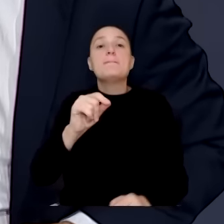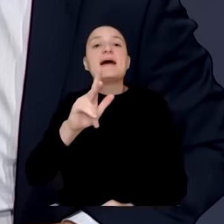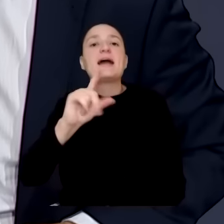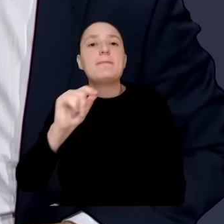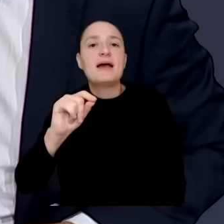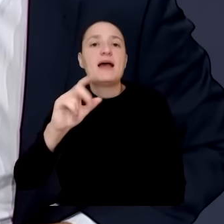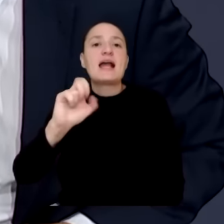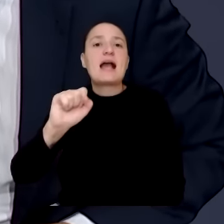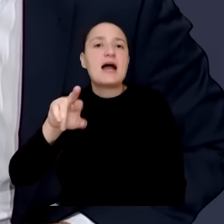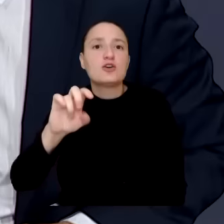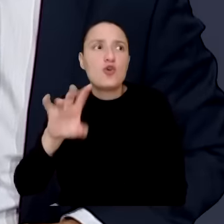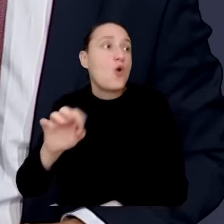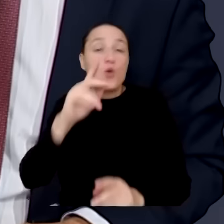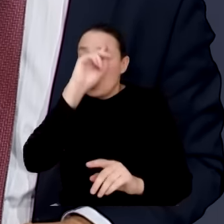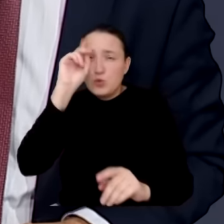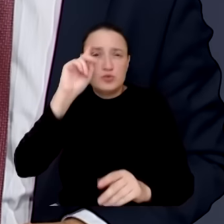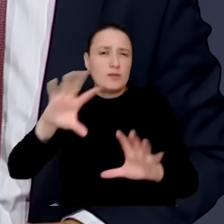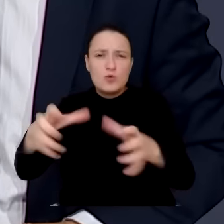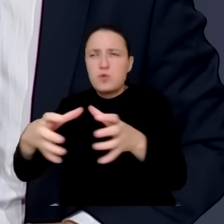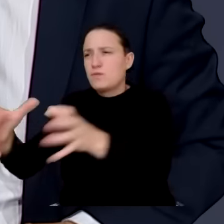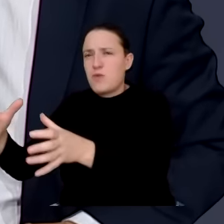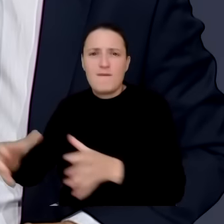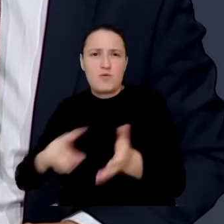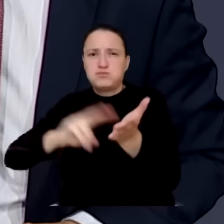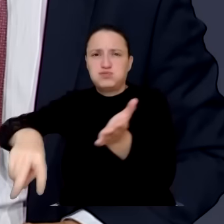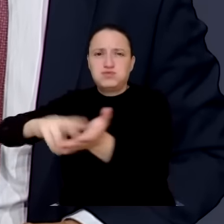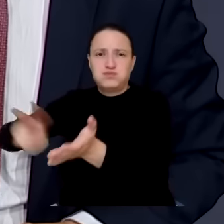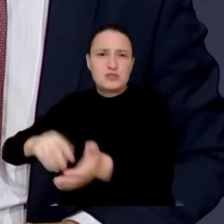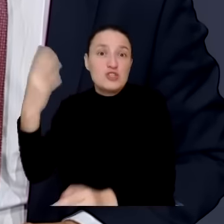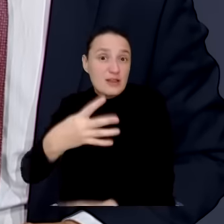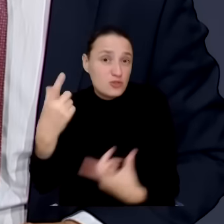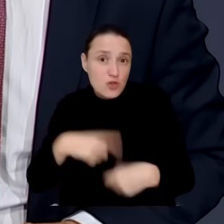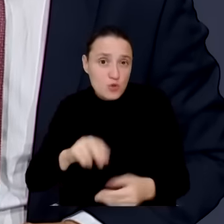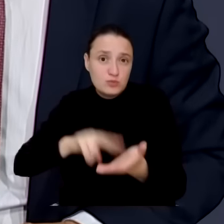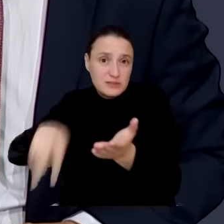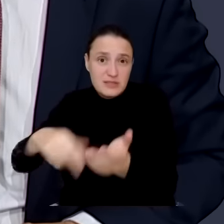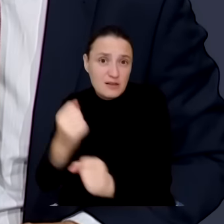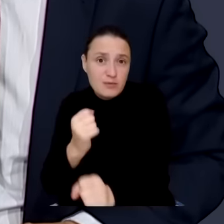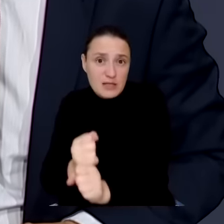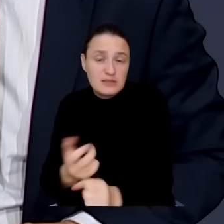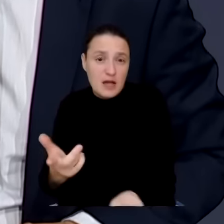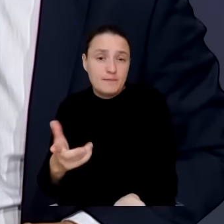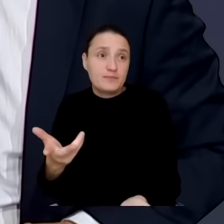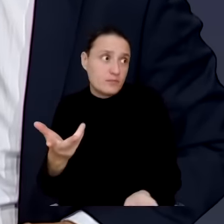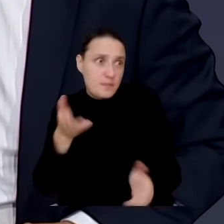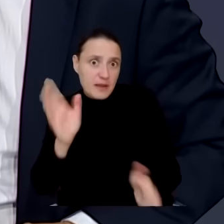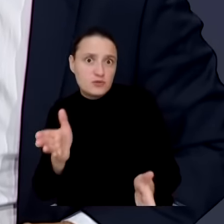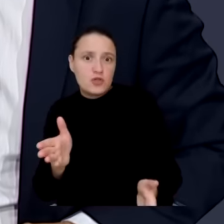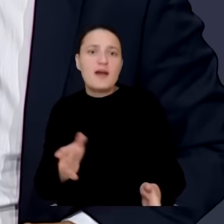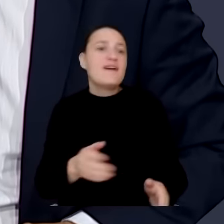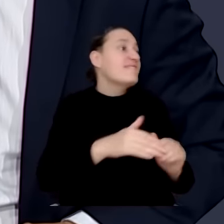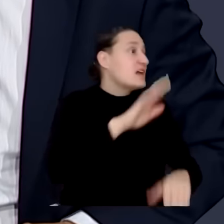nierentowne tam są ludzie masowo zwalniani bo przecież 4000 ludzi ma wylądować na więcej ni